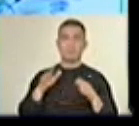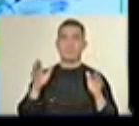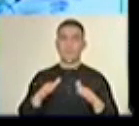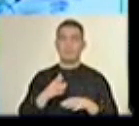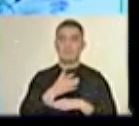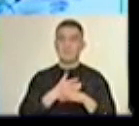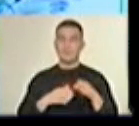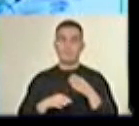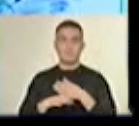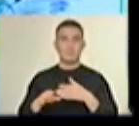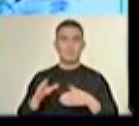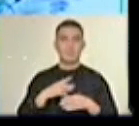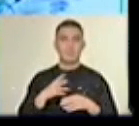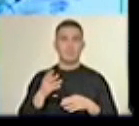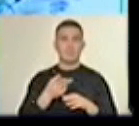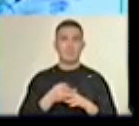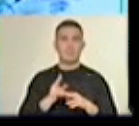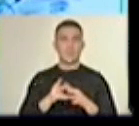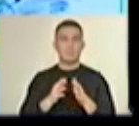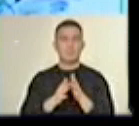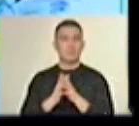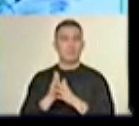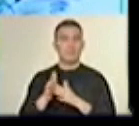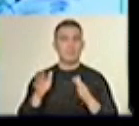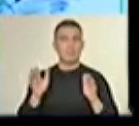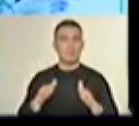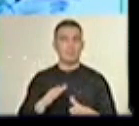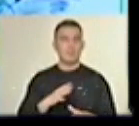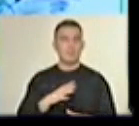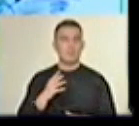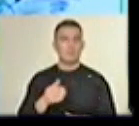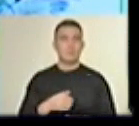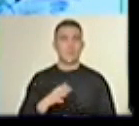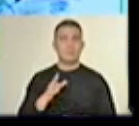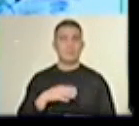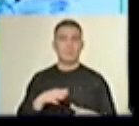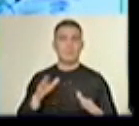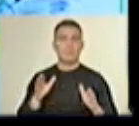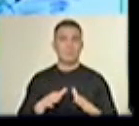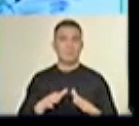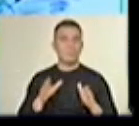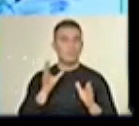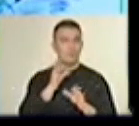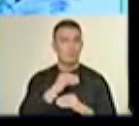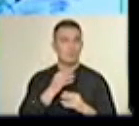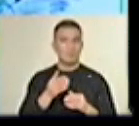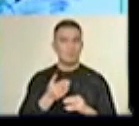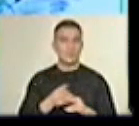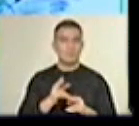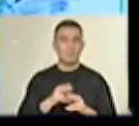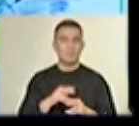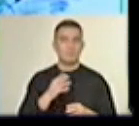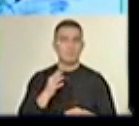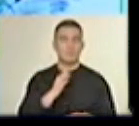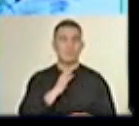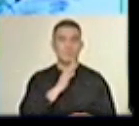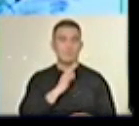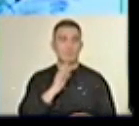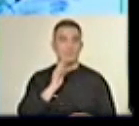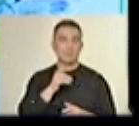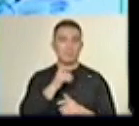а потом крылья у Журки подросли. Вот он и полетел. Жена ахнула, и за